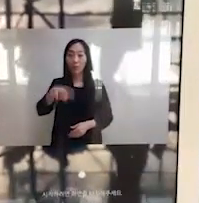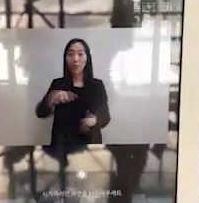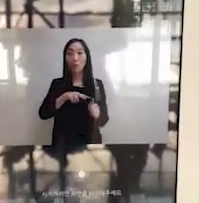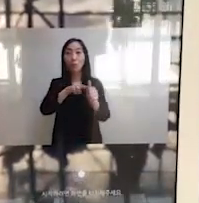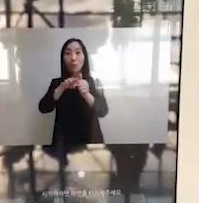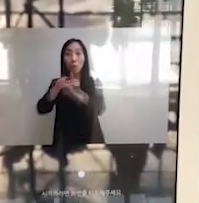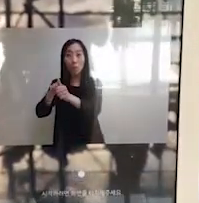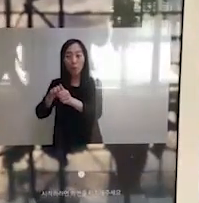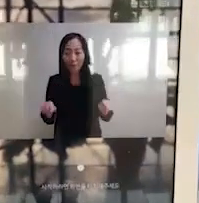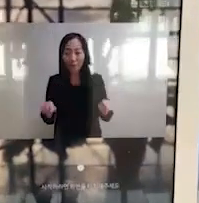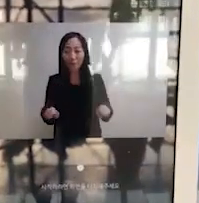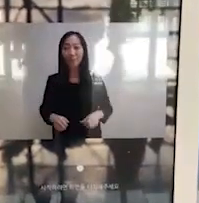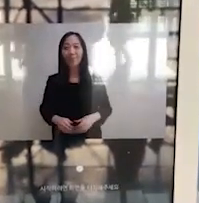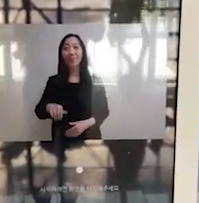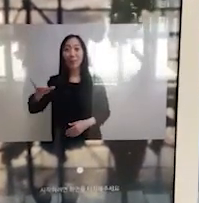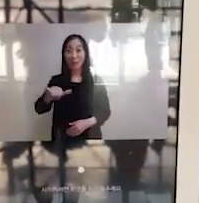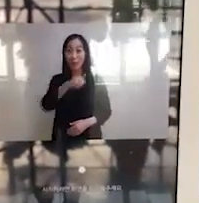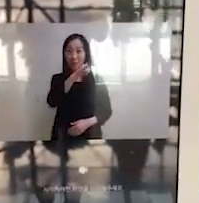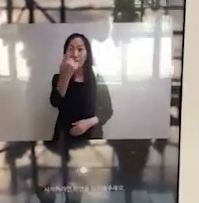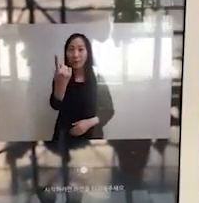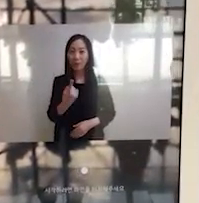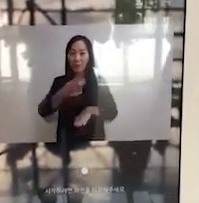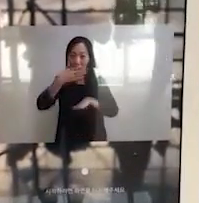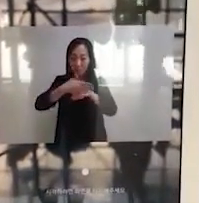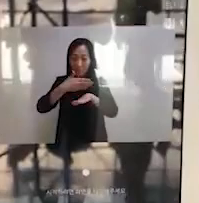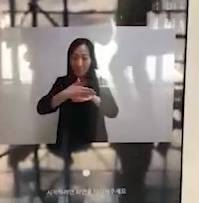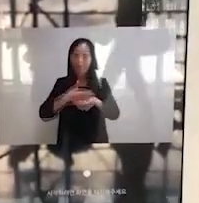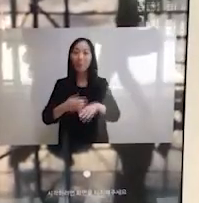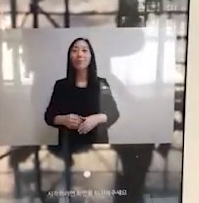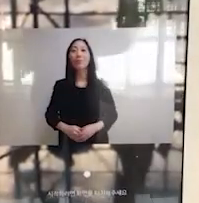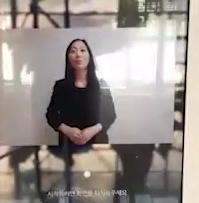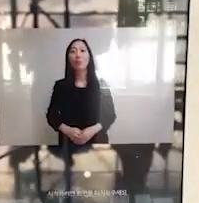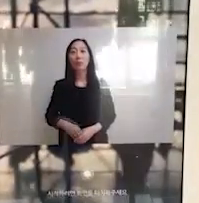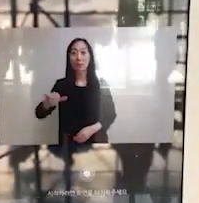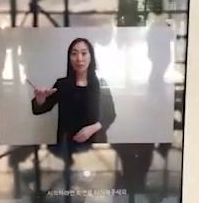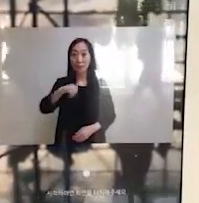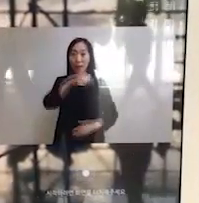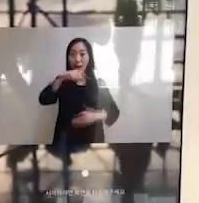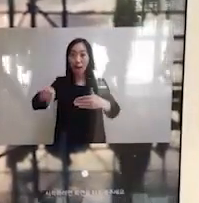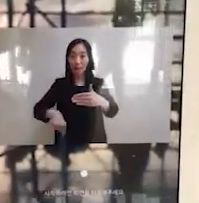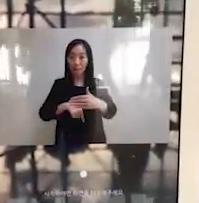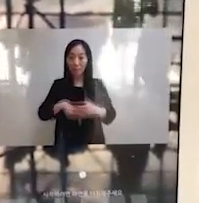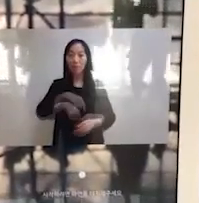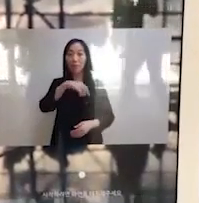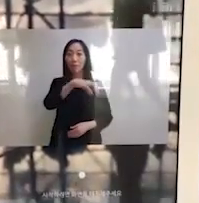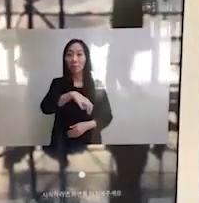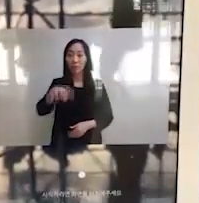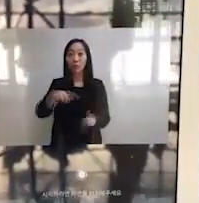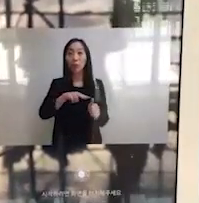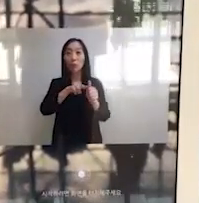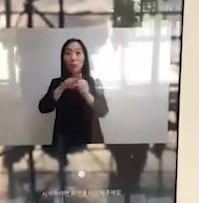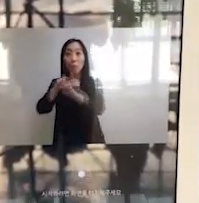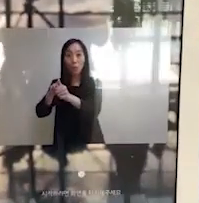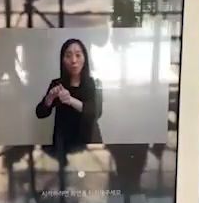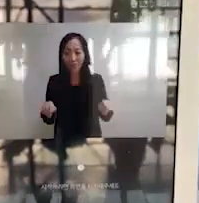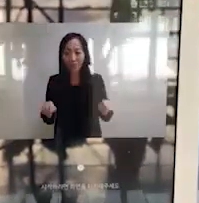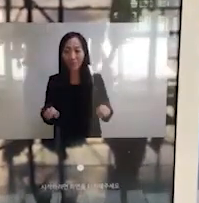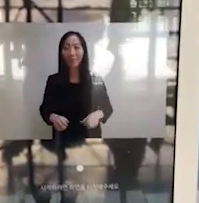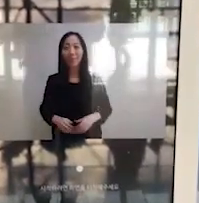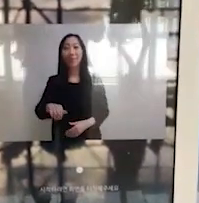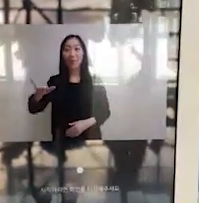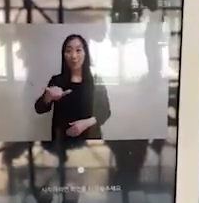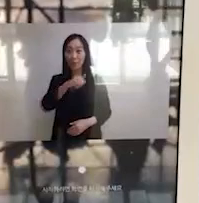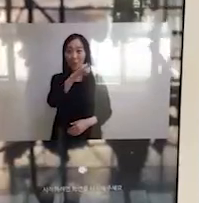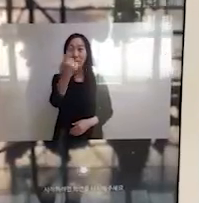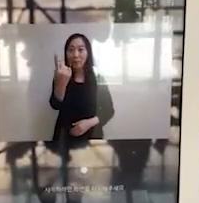가지 그 상하의 영상은 이제 실제로 시연을 하고 있는 영상이고요. 약국이 어디에 있는지를 묻거나 택시 승강장이 어디